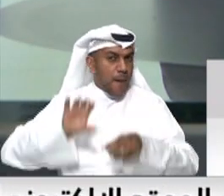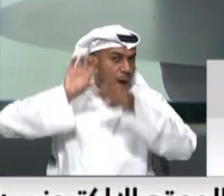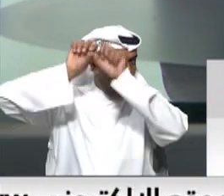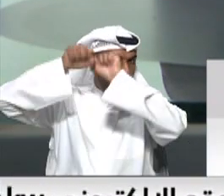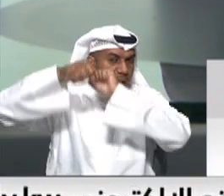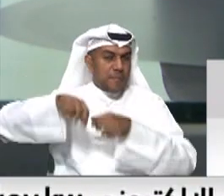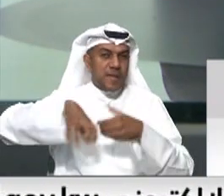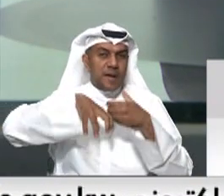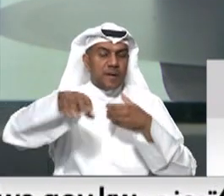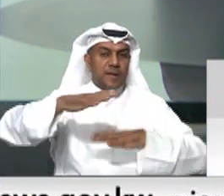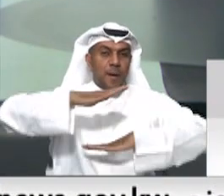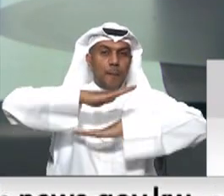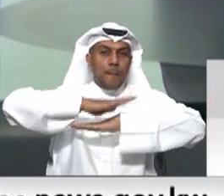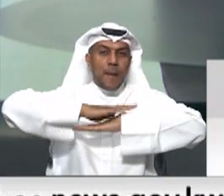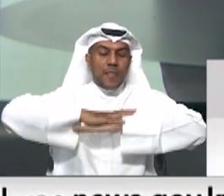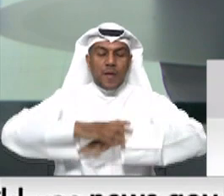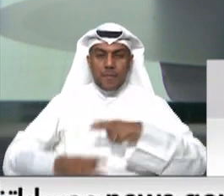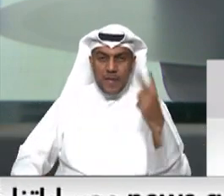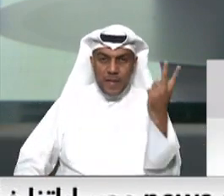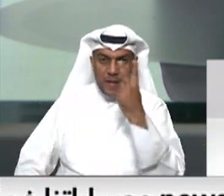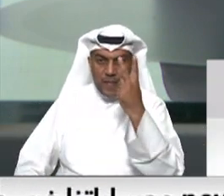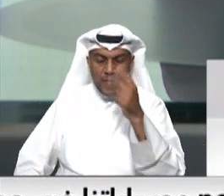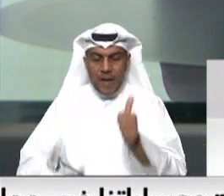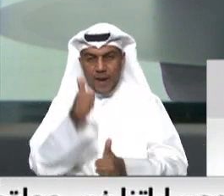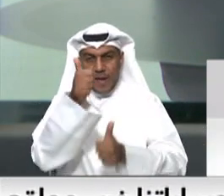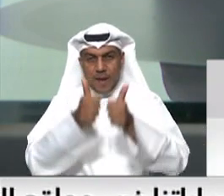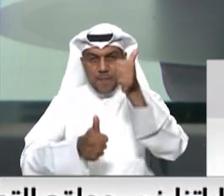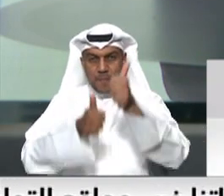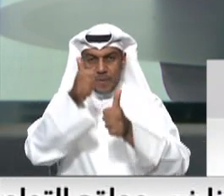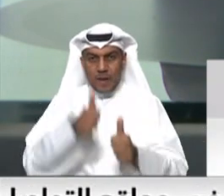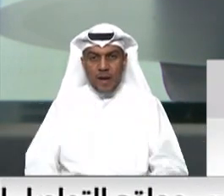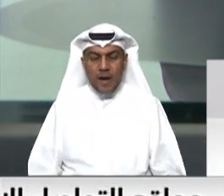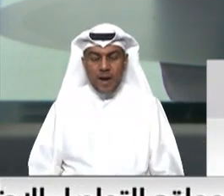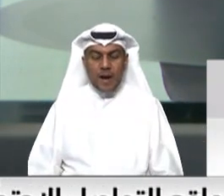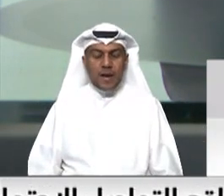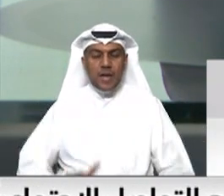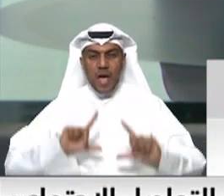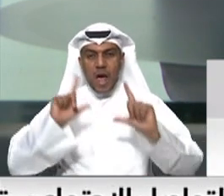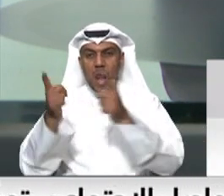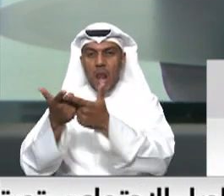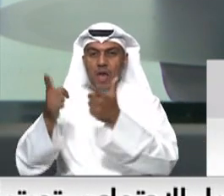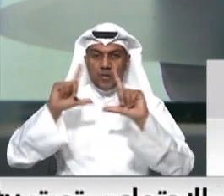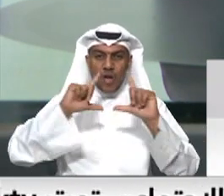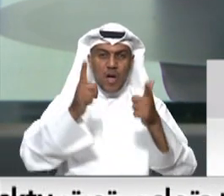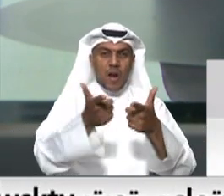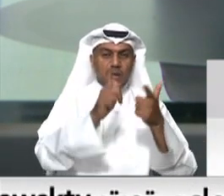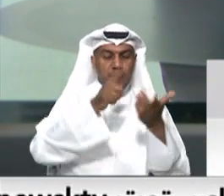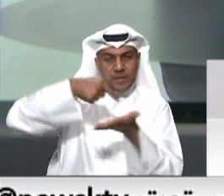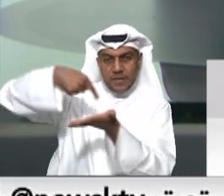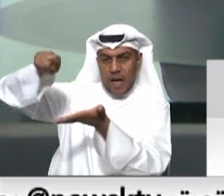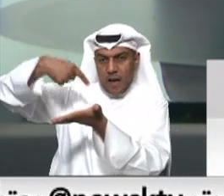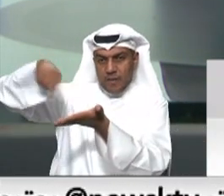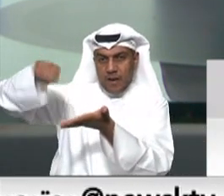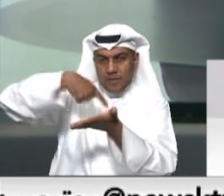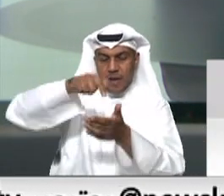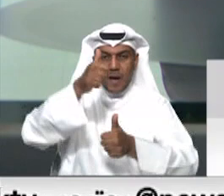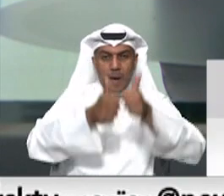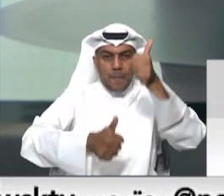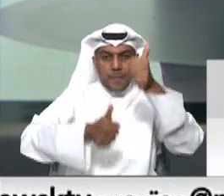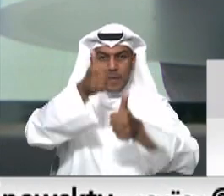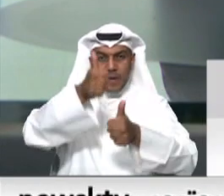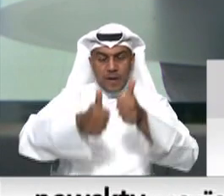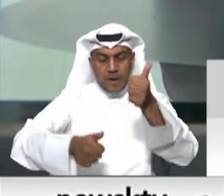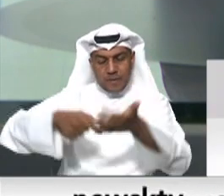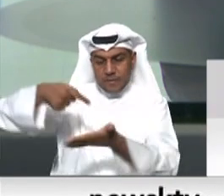تاديه اختباراتهم تواصل لجانو الكنترول عمليات تصحيح الاختبارات من قبل لجان التصحيح المتخصصه من اجل